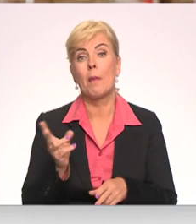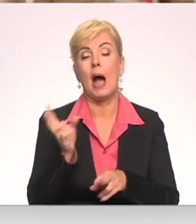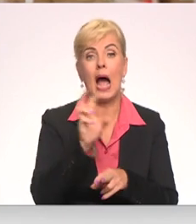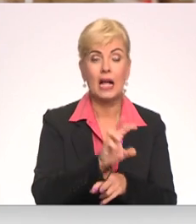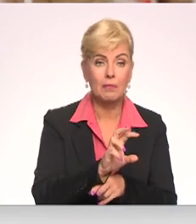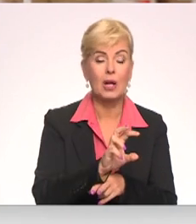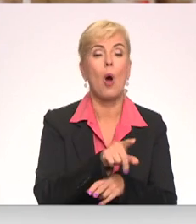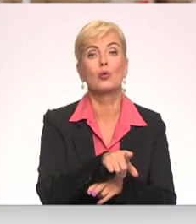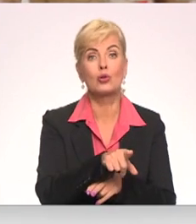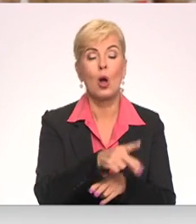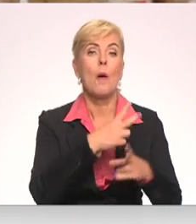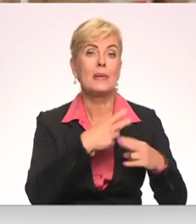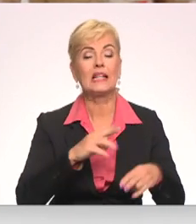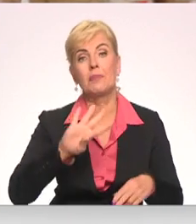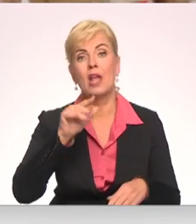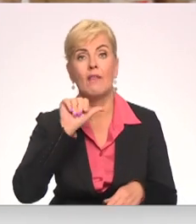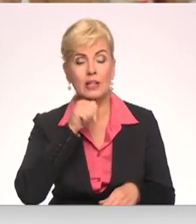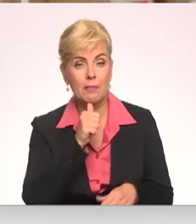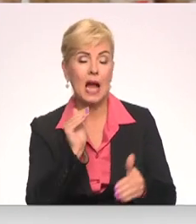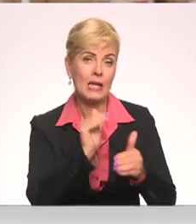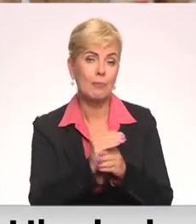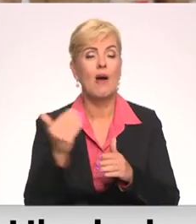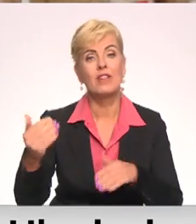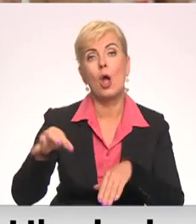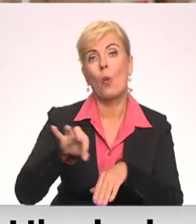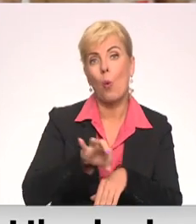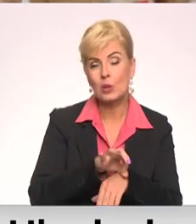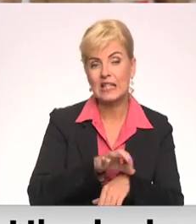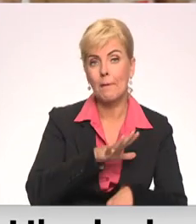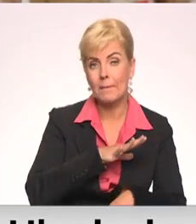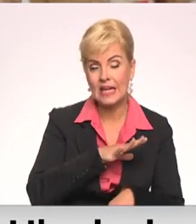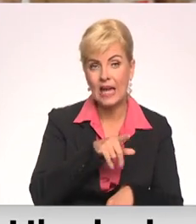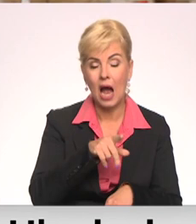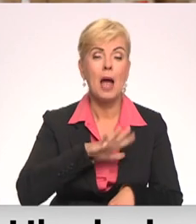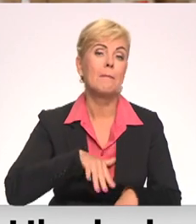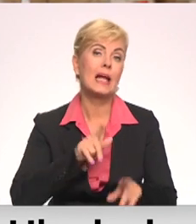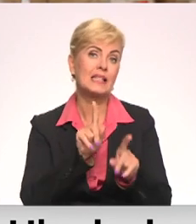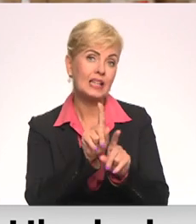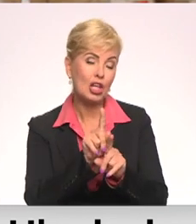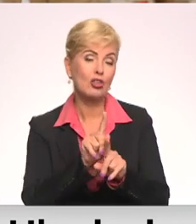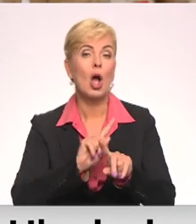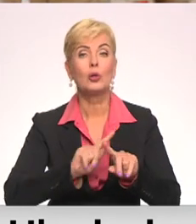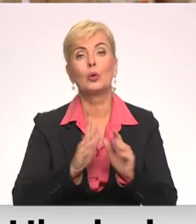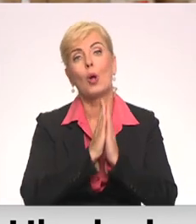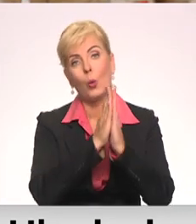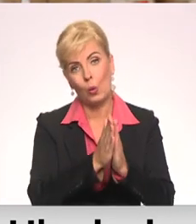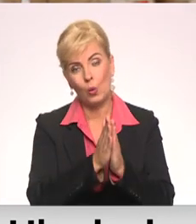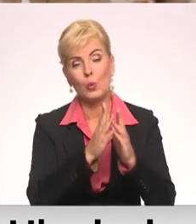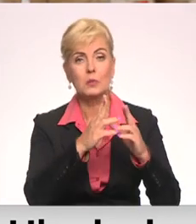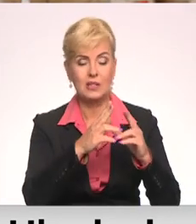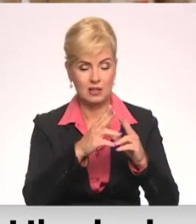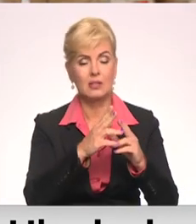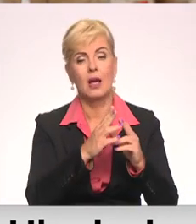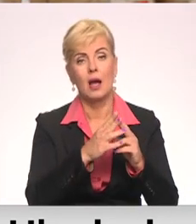iepazīties ar biedrību, ar to, ko viņi dara. Arī kundze bija atbraukusi. Un pēc šīs tikšanās tad arī sekoja lūgums palīdzēt,